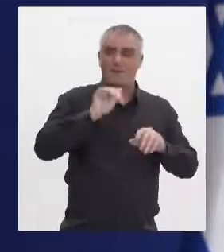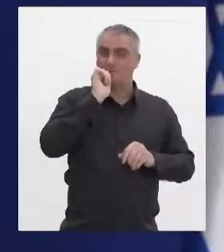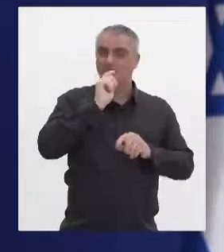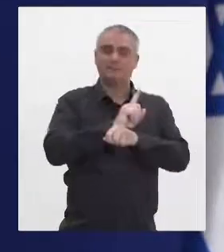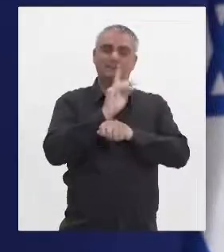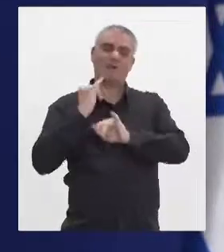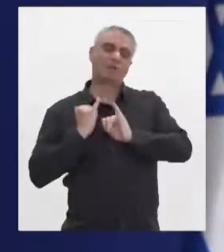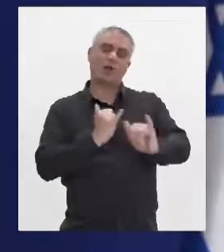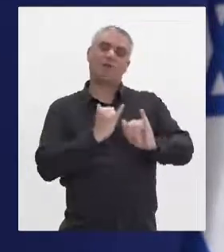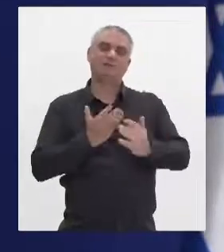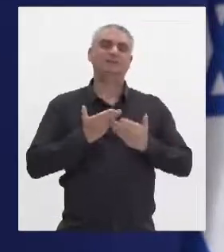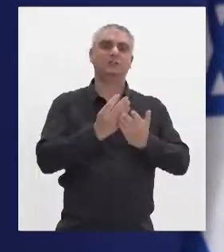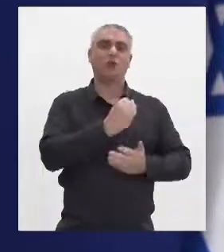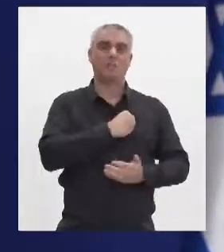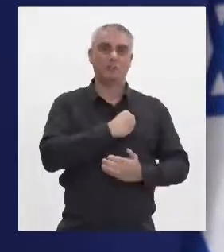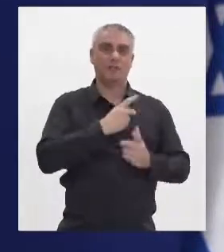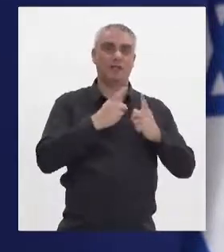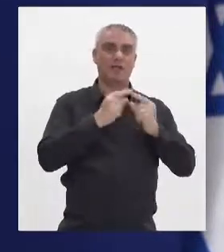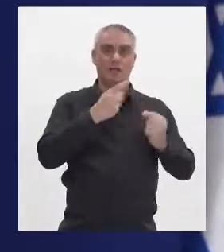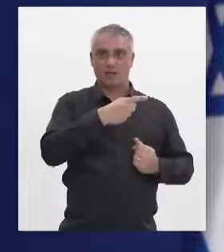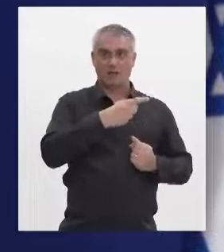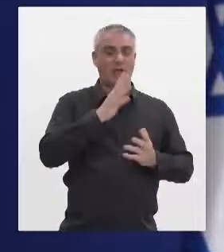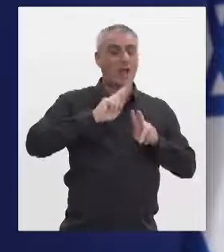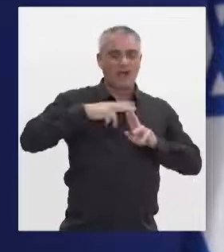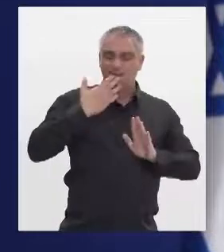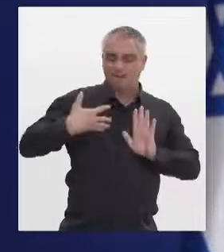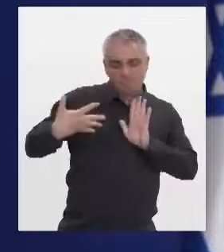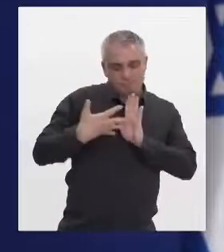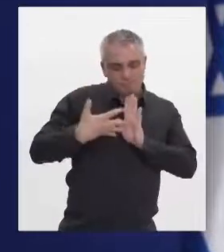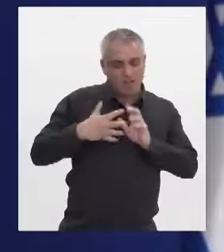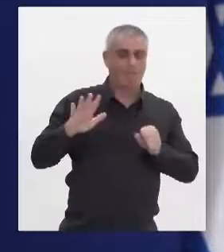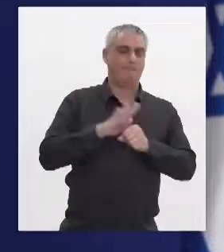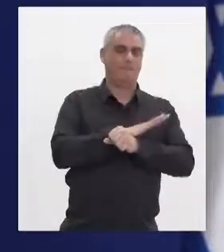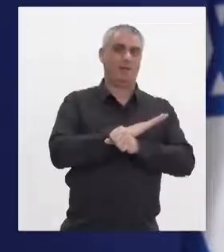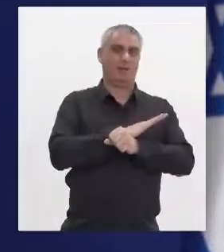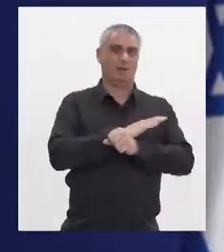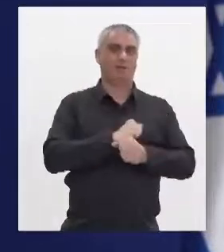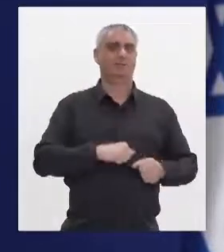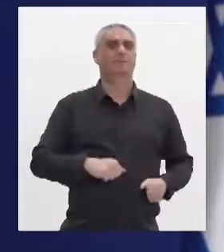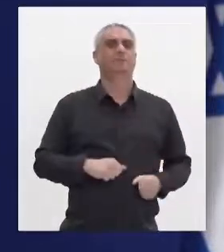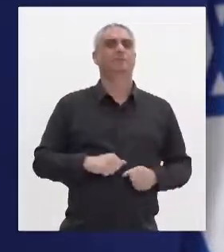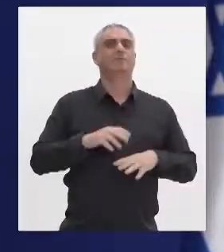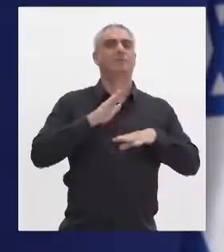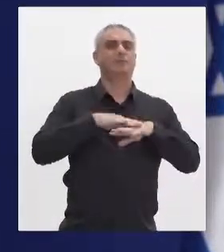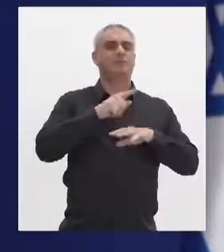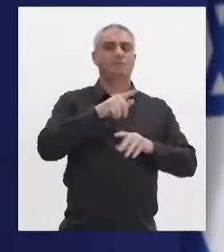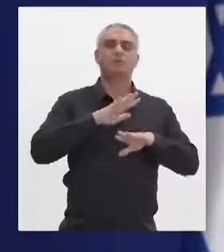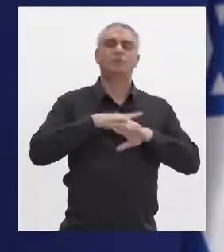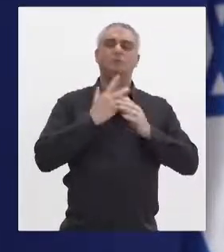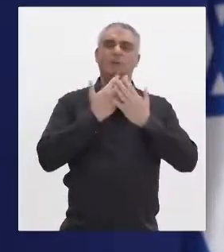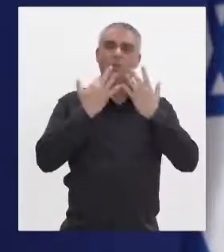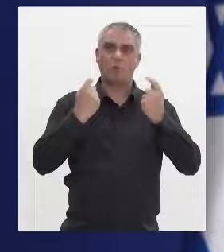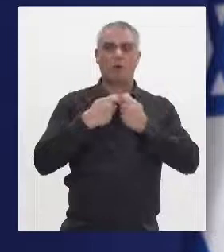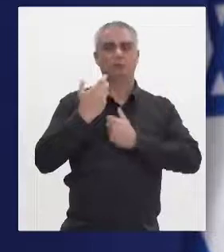הומניטרי לעזה לאחר בידוק ישראלי מלא המשימה הזאתי הי משימה ברורה